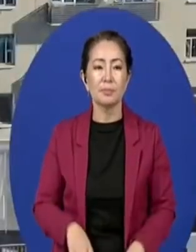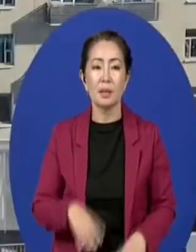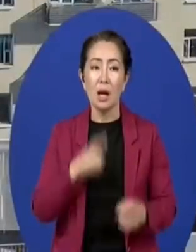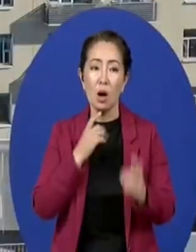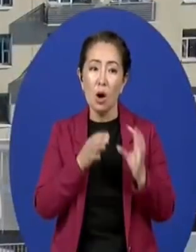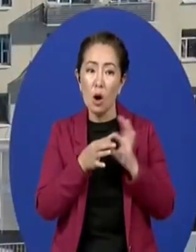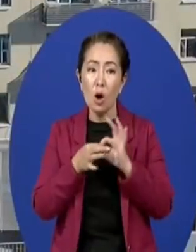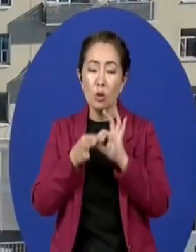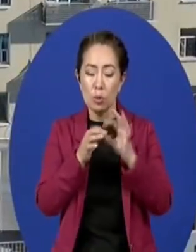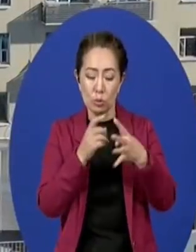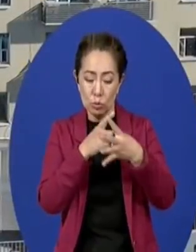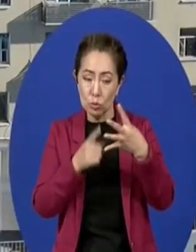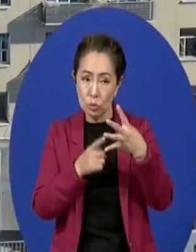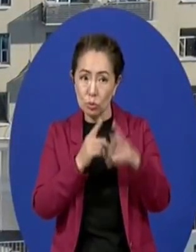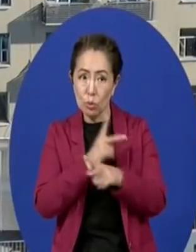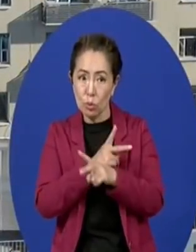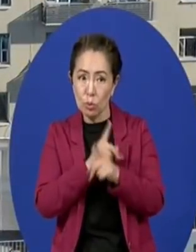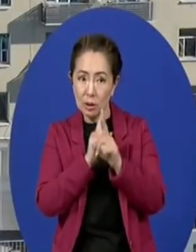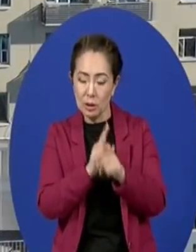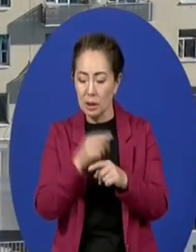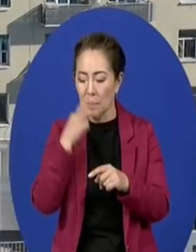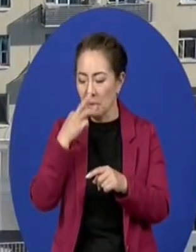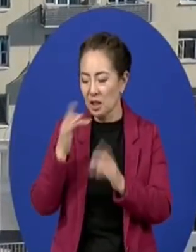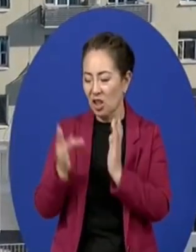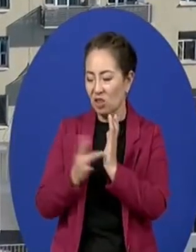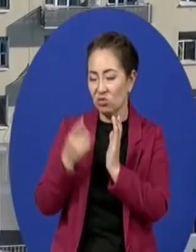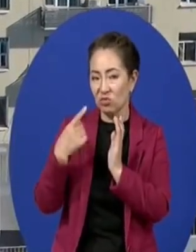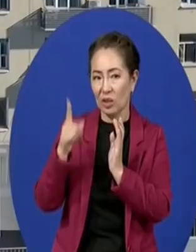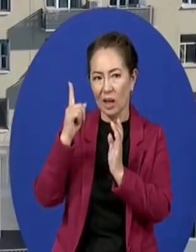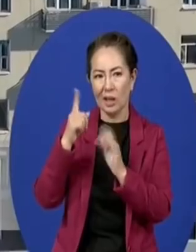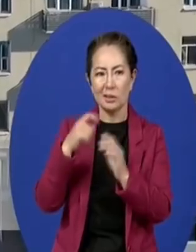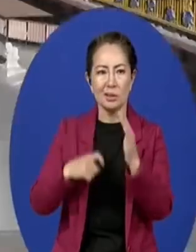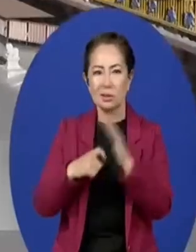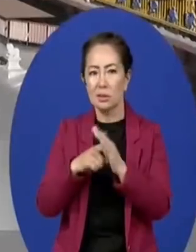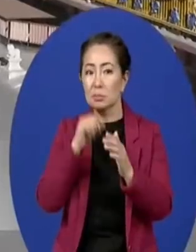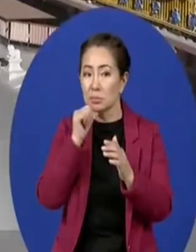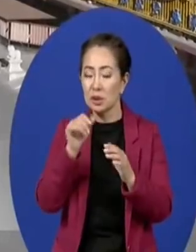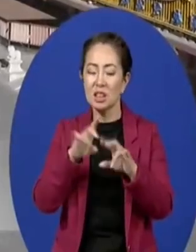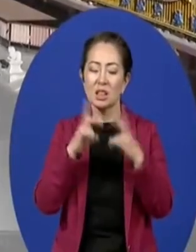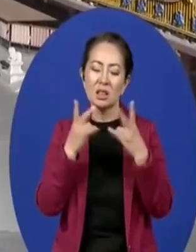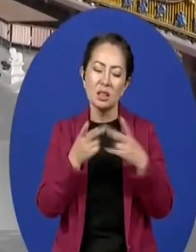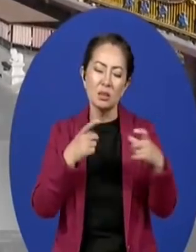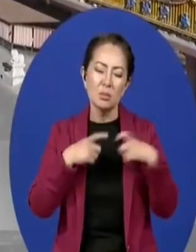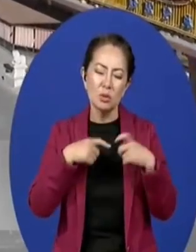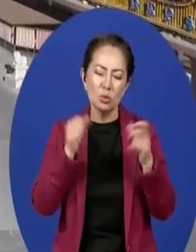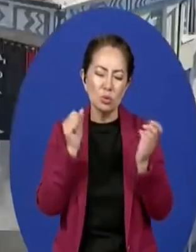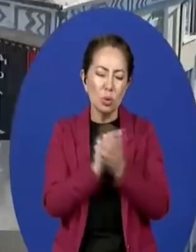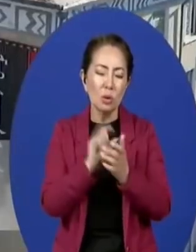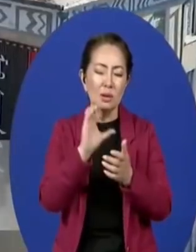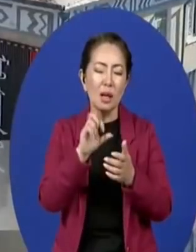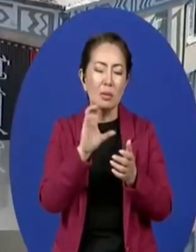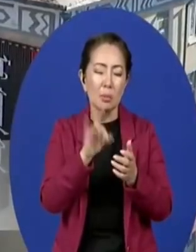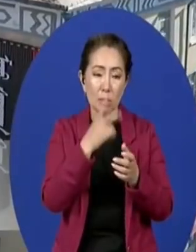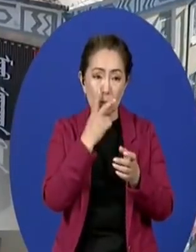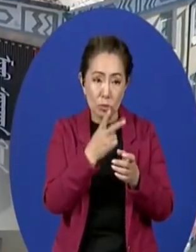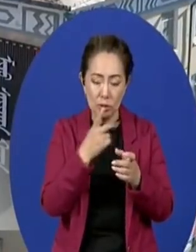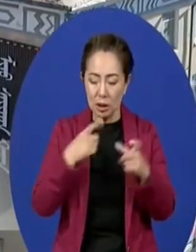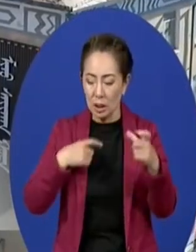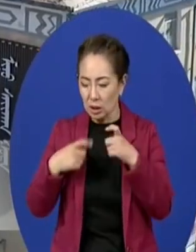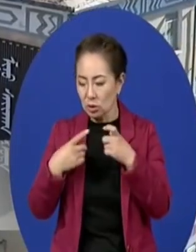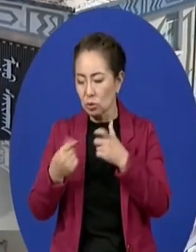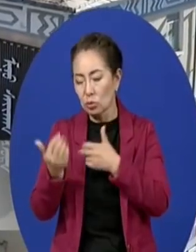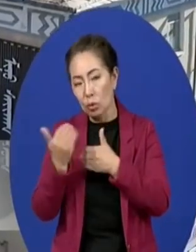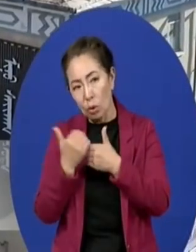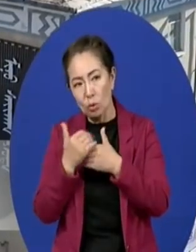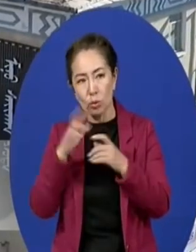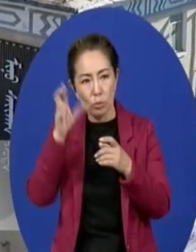Харилцан хамааралтай эдгээр дөрвөн хуулийн хэрэгжилт данганц мэдээллийн технологийн салбараар хязгаарлагдахгүй гэлээ. Нийгмийн засгийн голлох салбарын үзүүлэлт, эдийн засаг, хөрөнгө оруулалтын